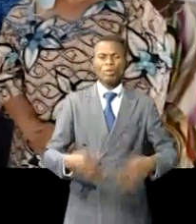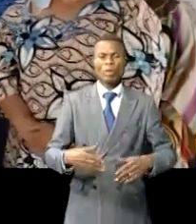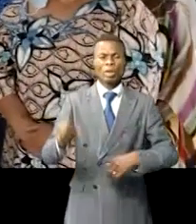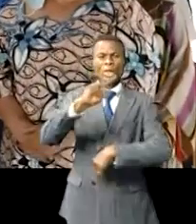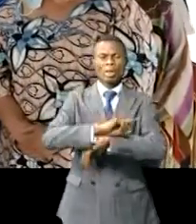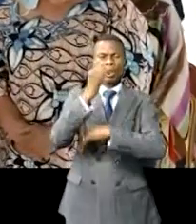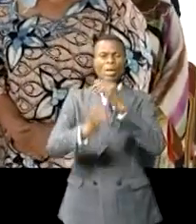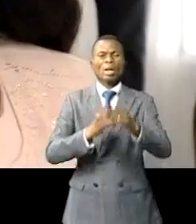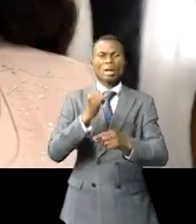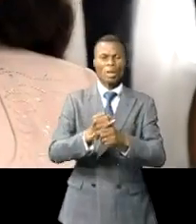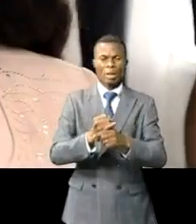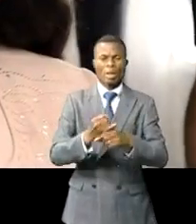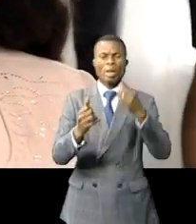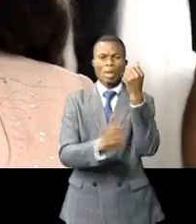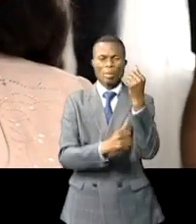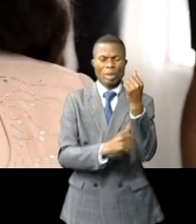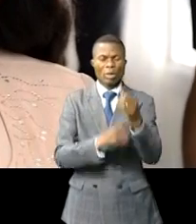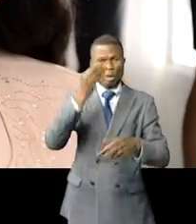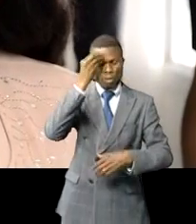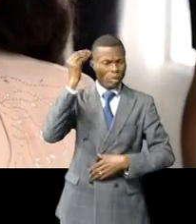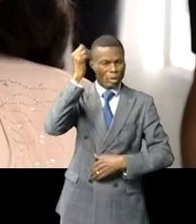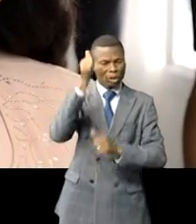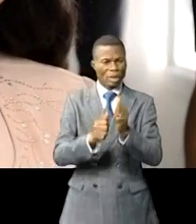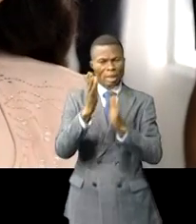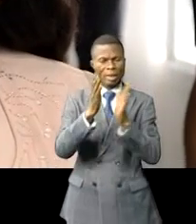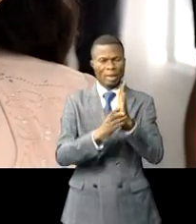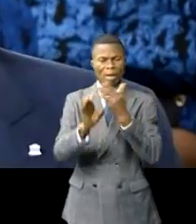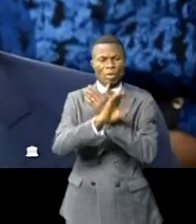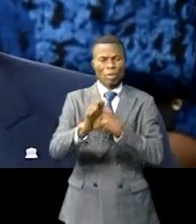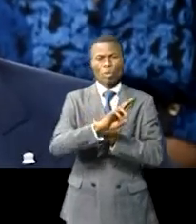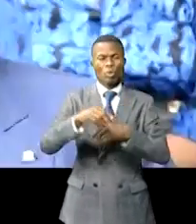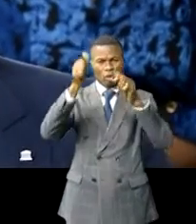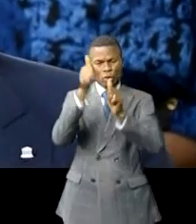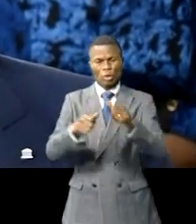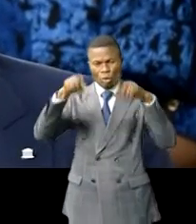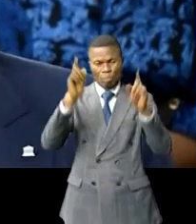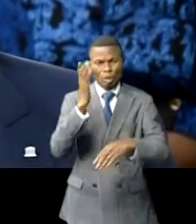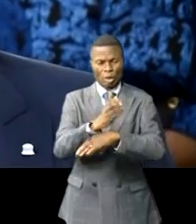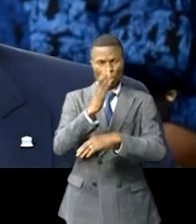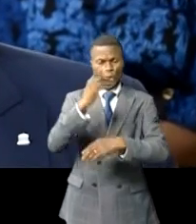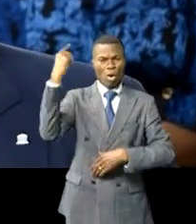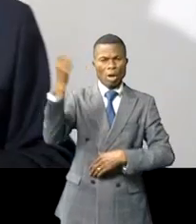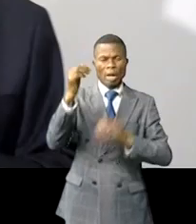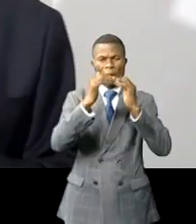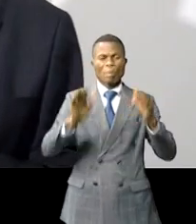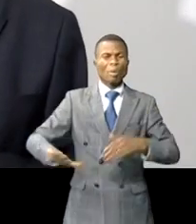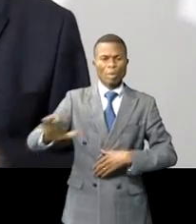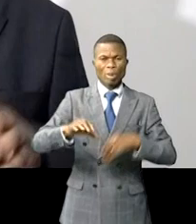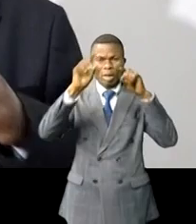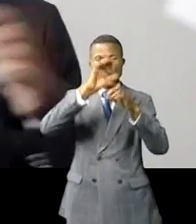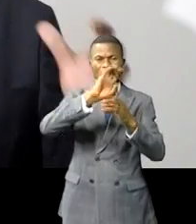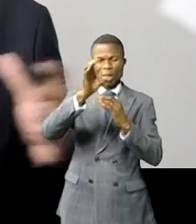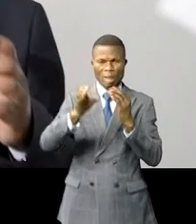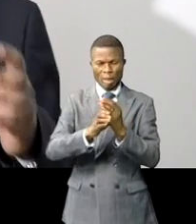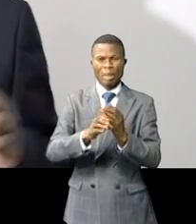Journée internationale des autistes chaque 19 août de l'année. Le Conseil universel pour la paix des nations et continents CULPAC,